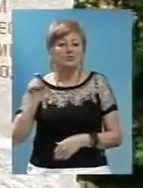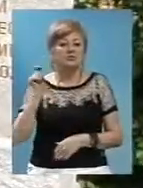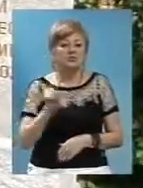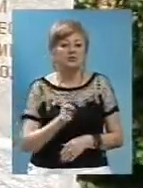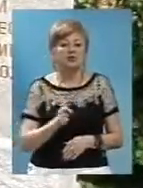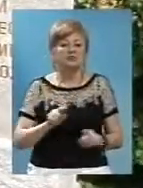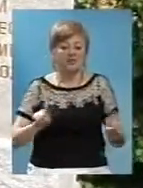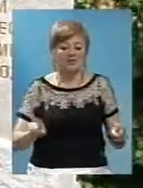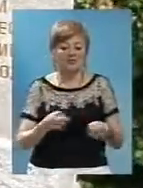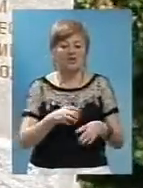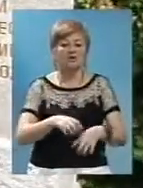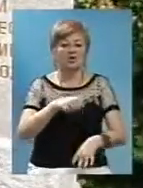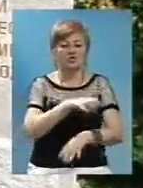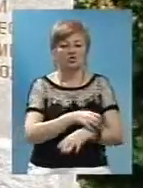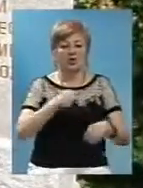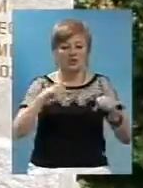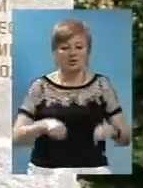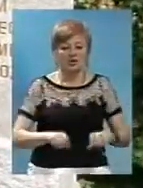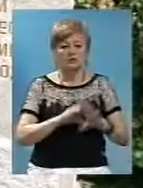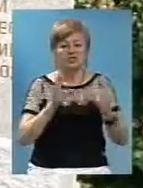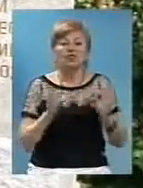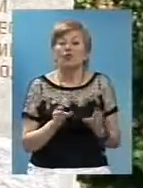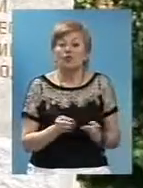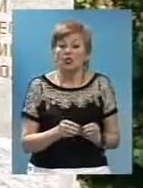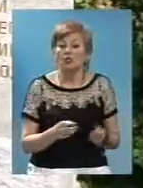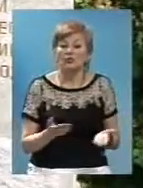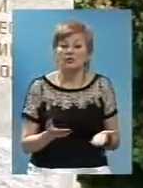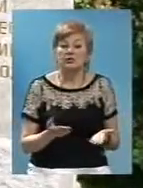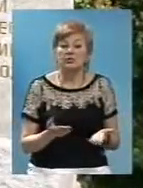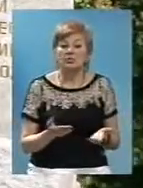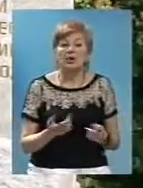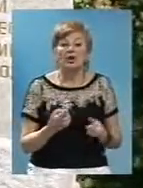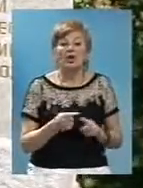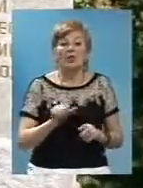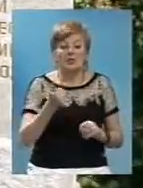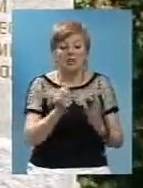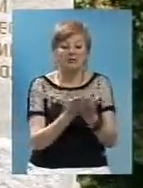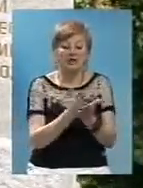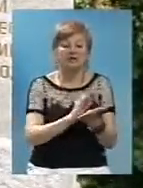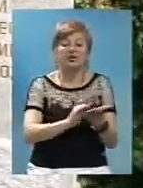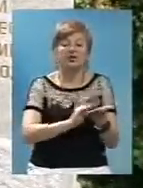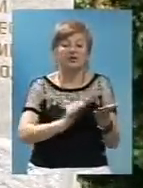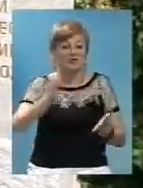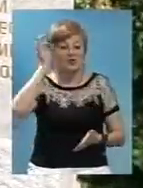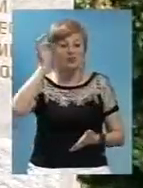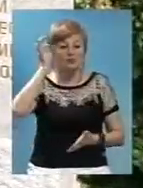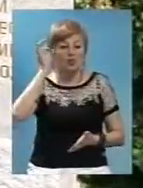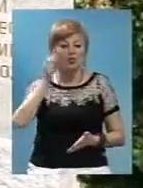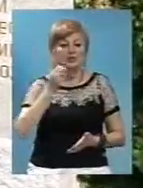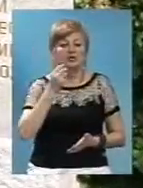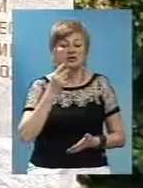встановлення більшовицької влади. Загалом про це саме і писав Нестор Махно в першому томі своїх спогадів, які побачили світ в